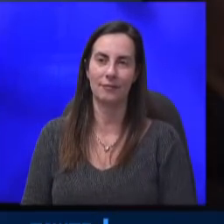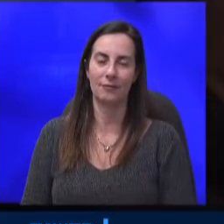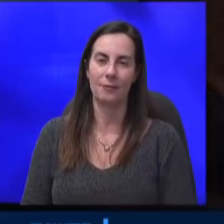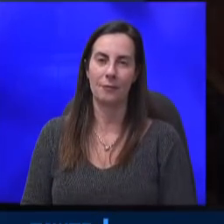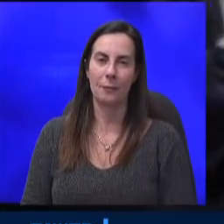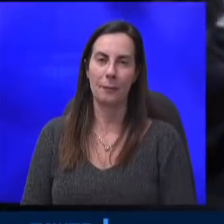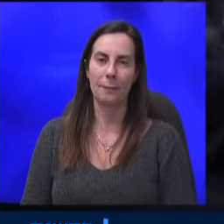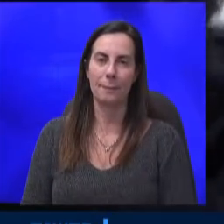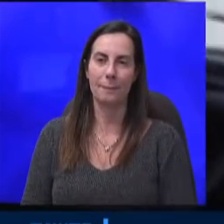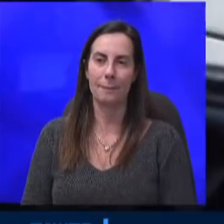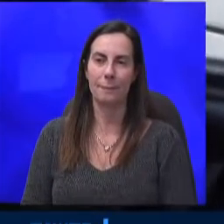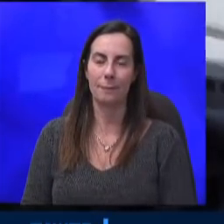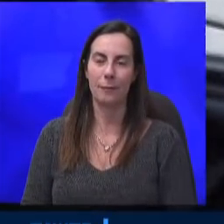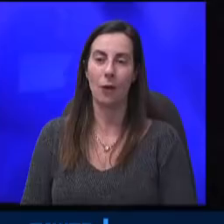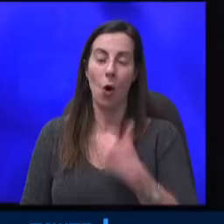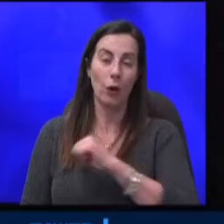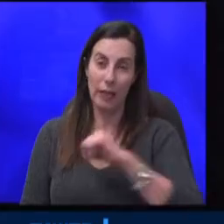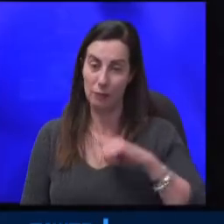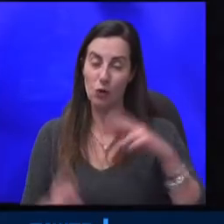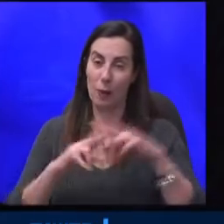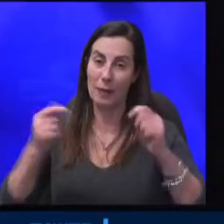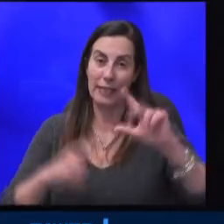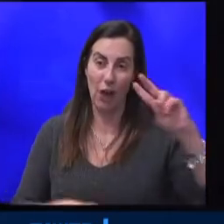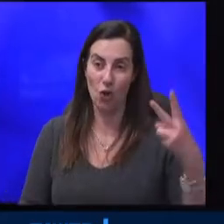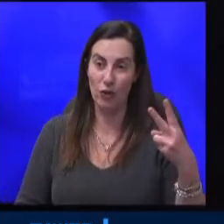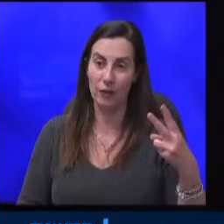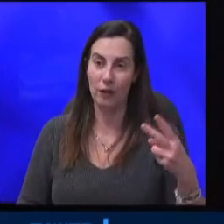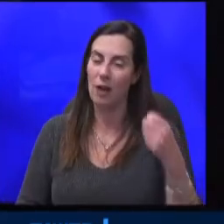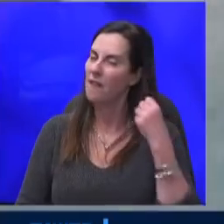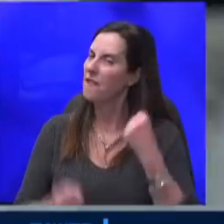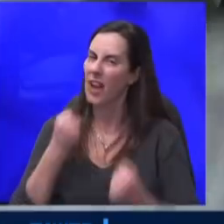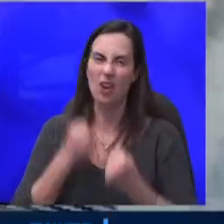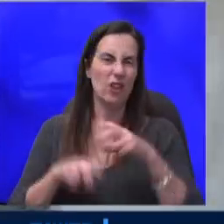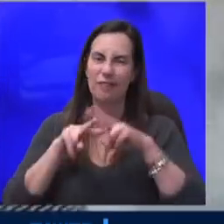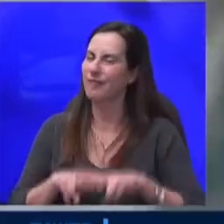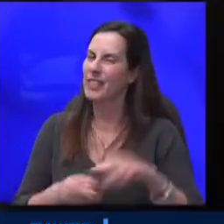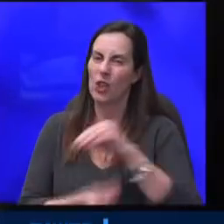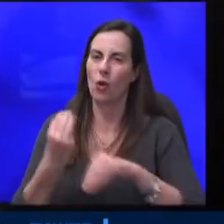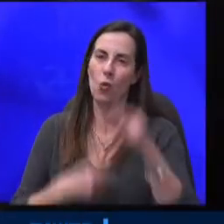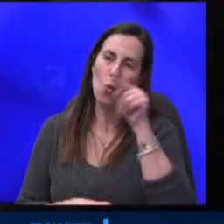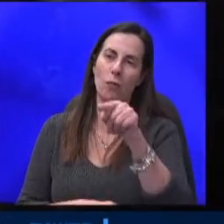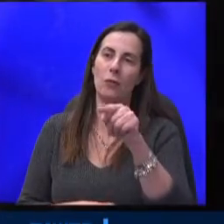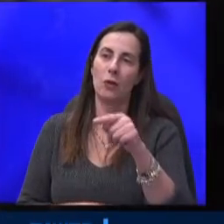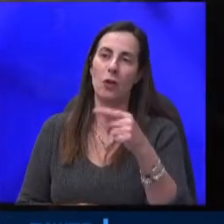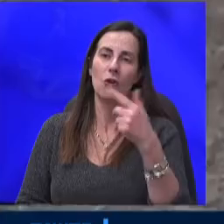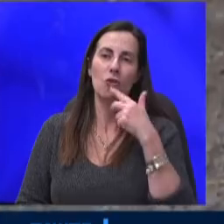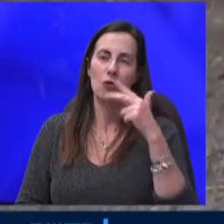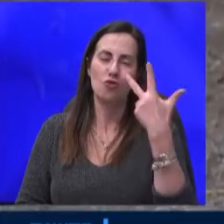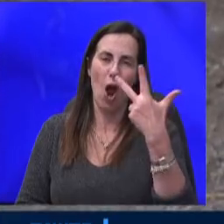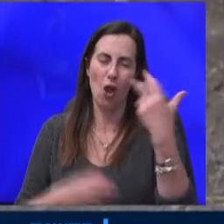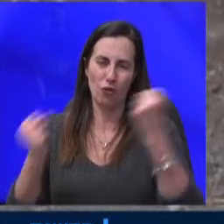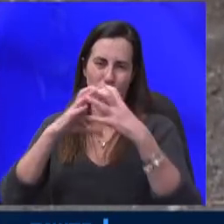עוד עצמאי שפגשנו בסגר השני והתקשה לשרוד היה חיים. שלוש הלימוזינות הצועלות עמדו